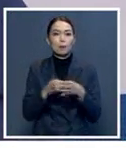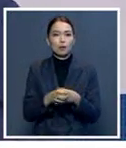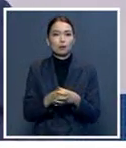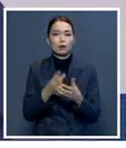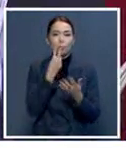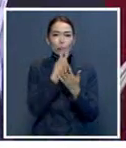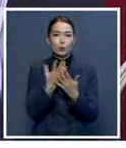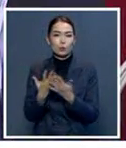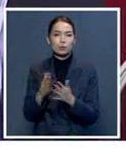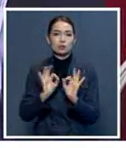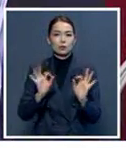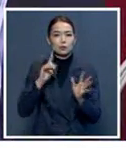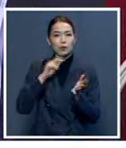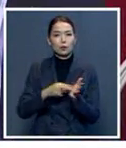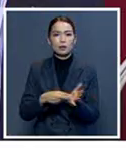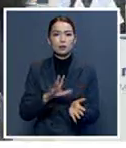ұйымдастырды.